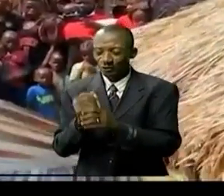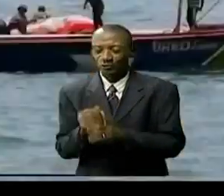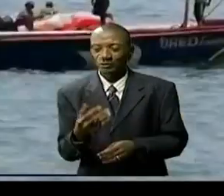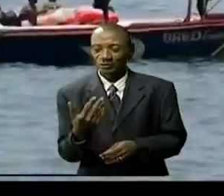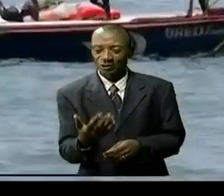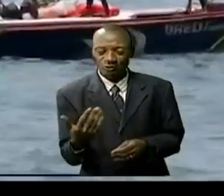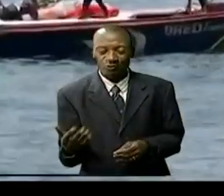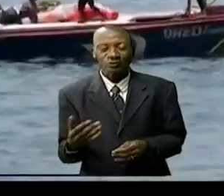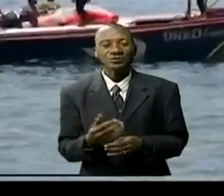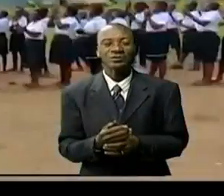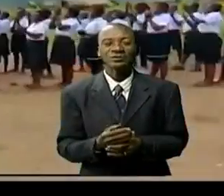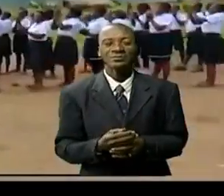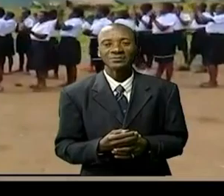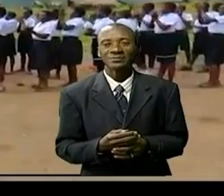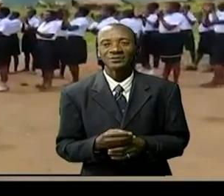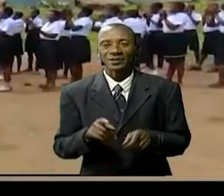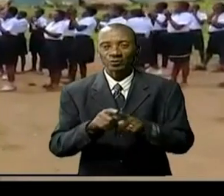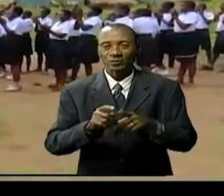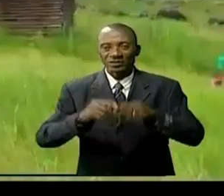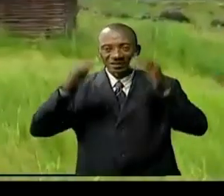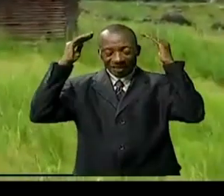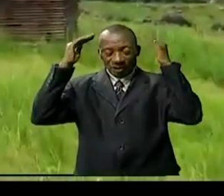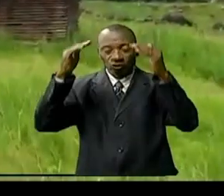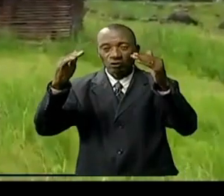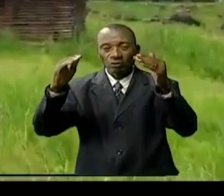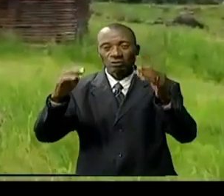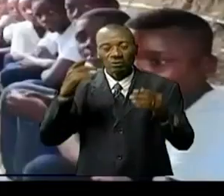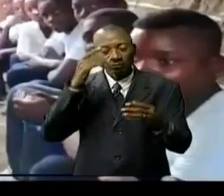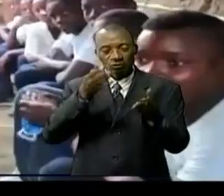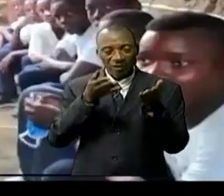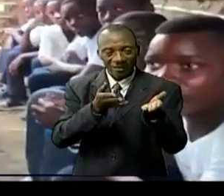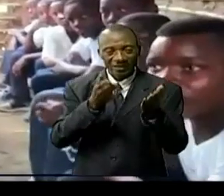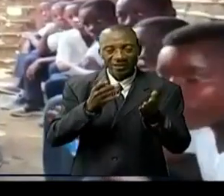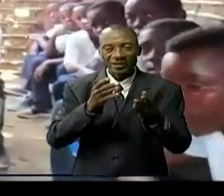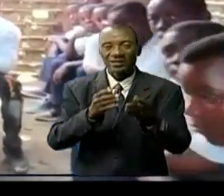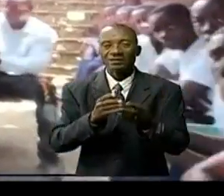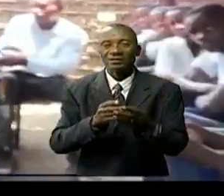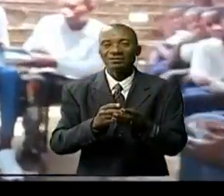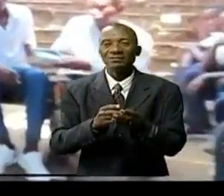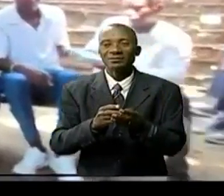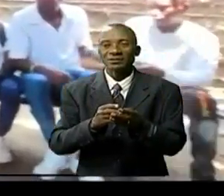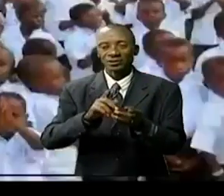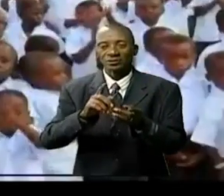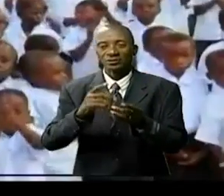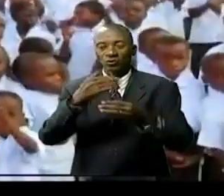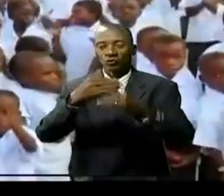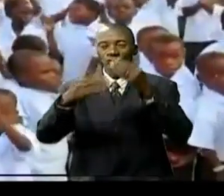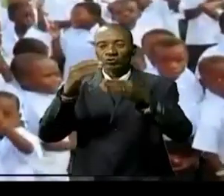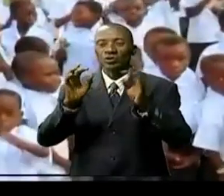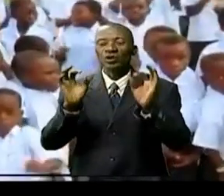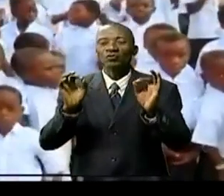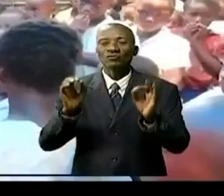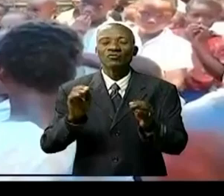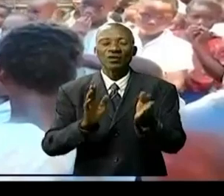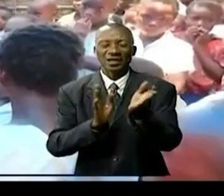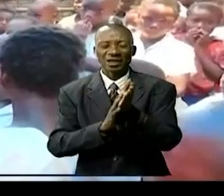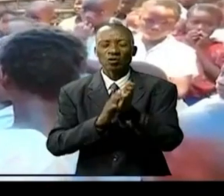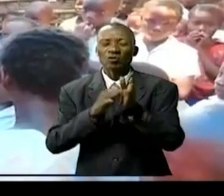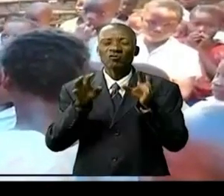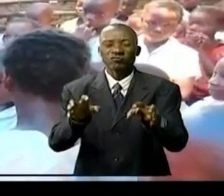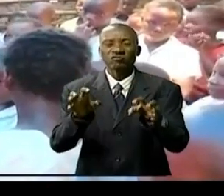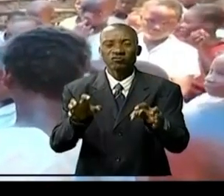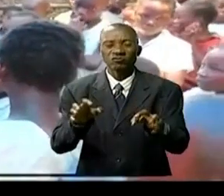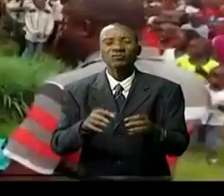pour la réhabilitation de plusieurs écoles en délabrement seul axe kalemie kabimba ce don s'inscrit dans le cadre d'assistance